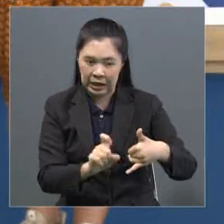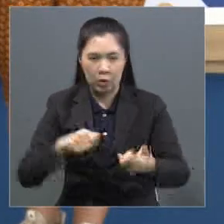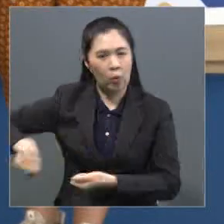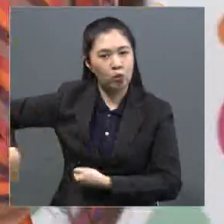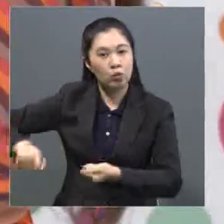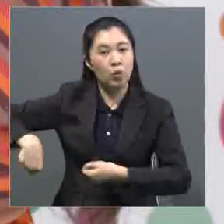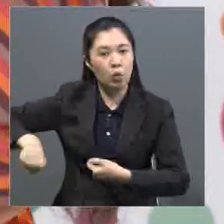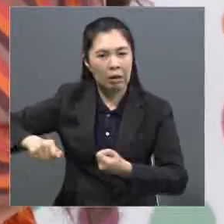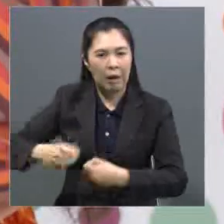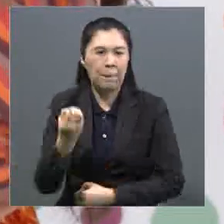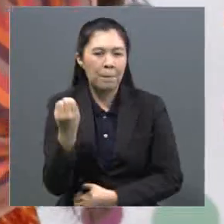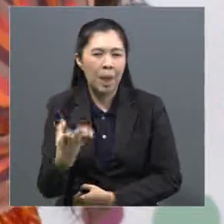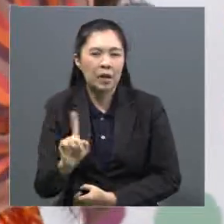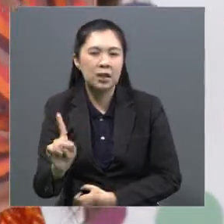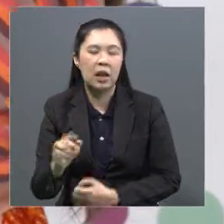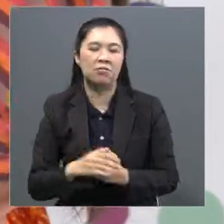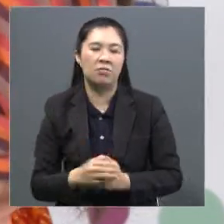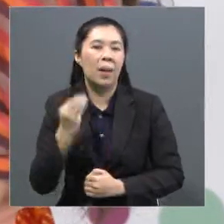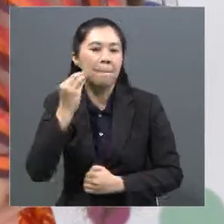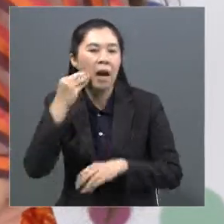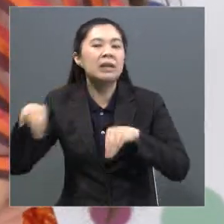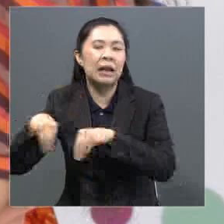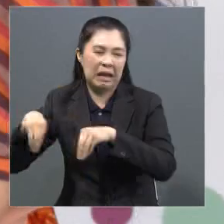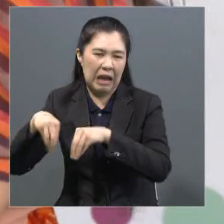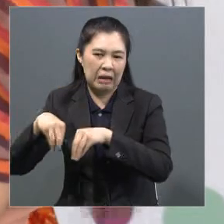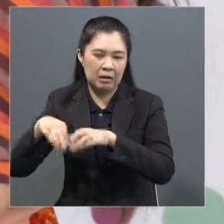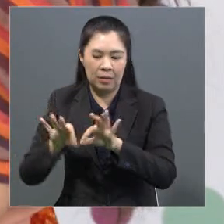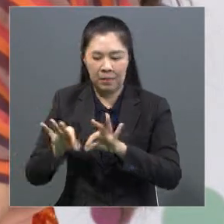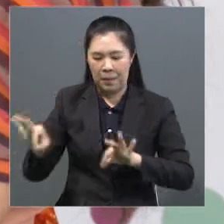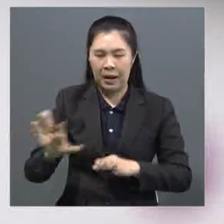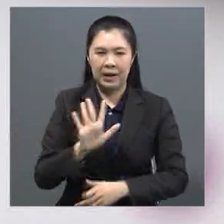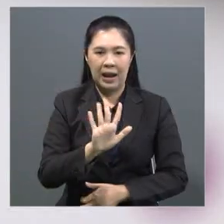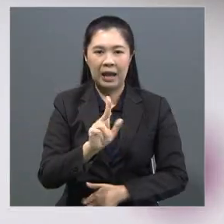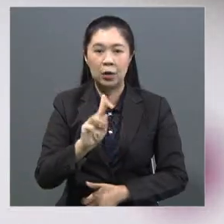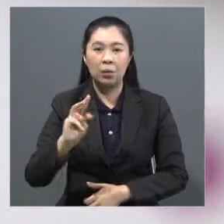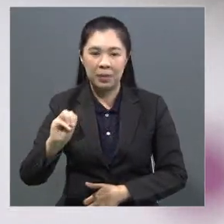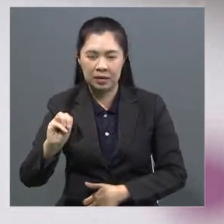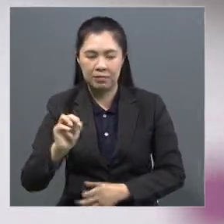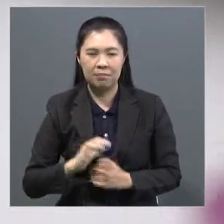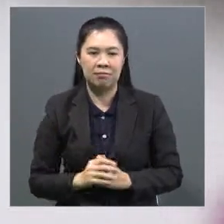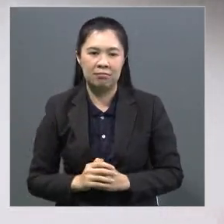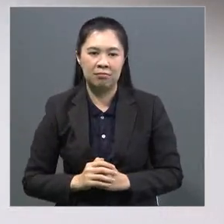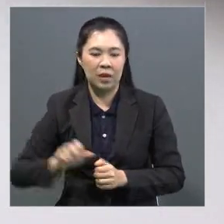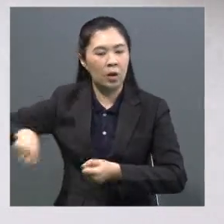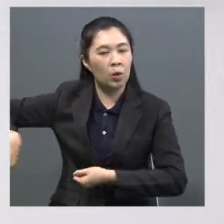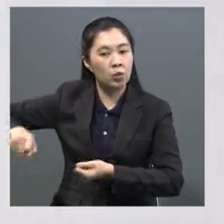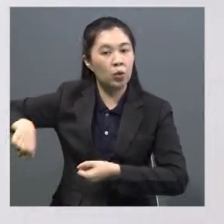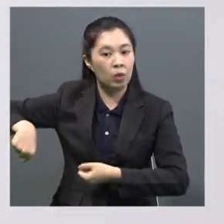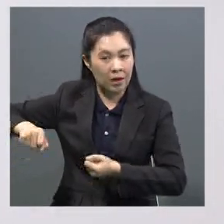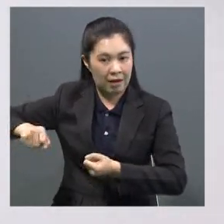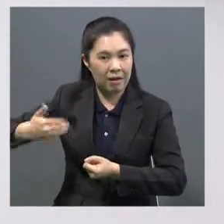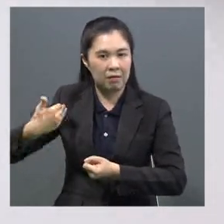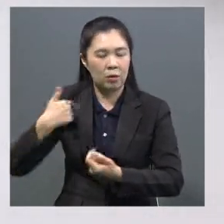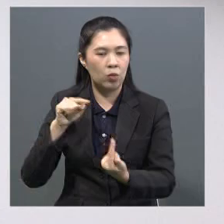ของสงกรานต์เนี่ยส่วนใหญ่เสียชีวิตใกล้บ้านใชฮรัศมีเนี่ยไม่เกิน 5กมและส่วนใหญ่ในช่วงสงกรานต์หรือว่าตามงาน